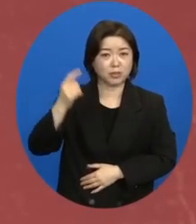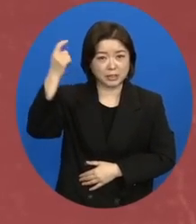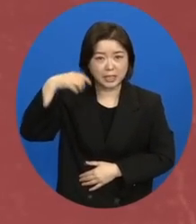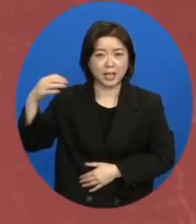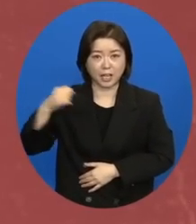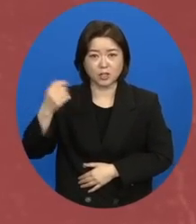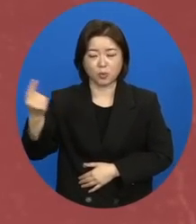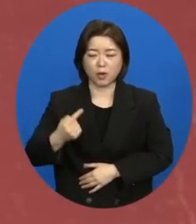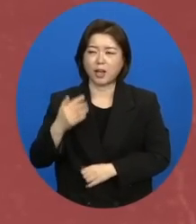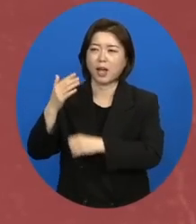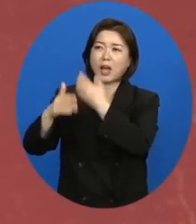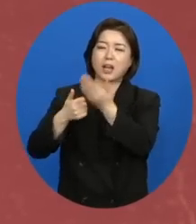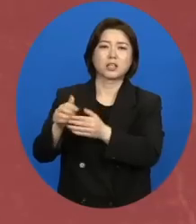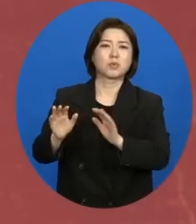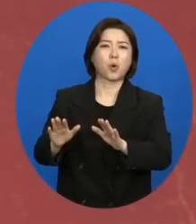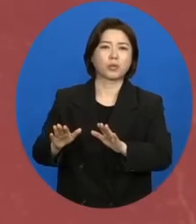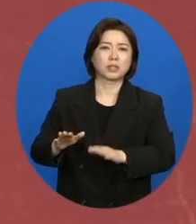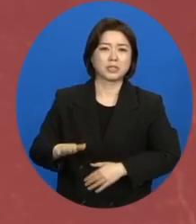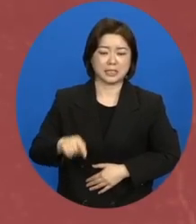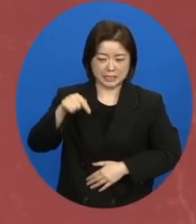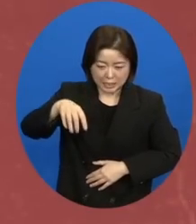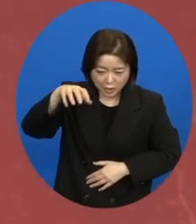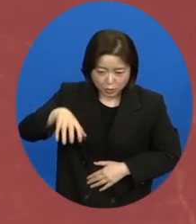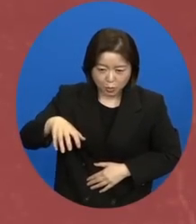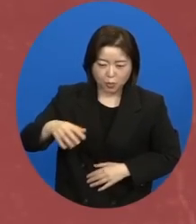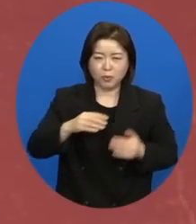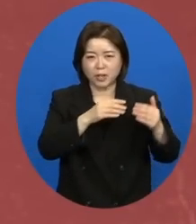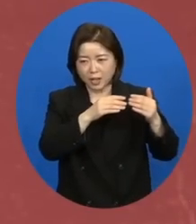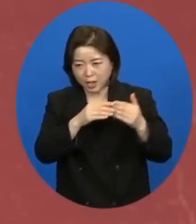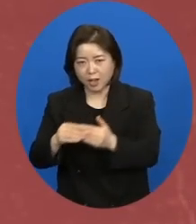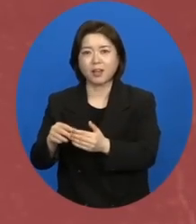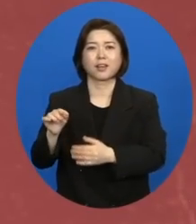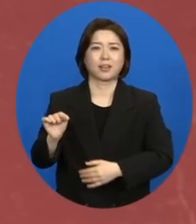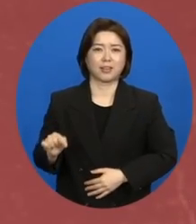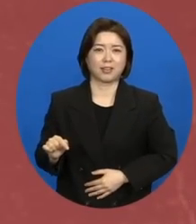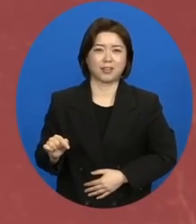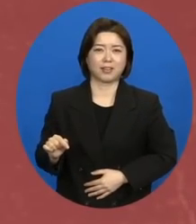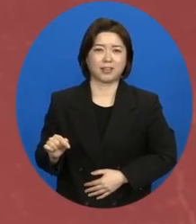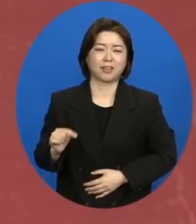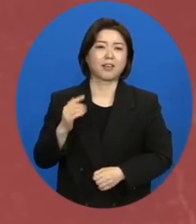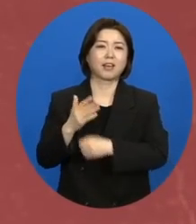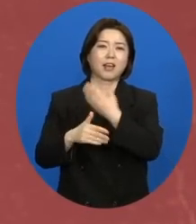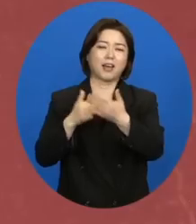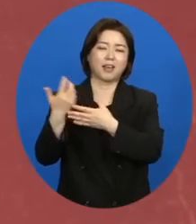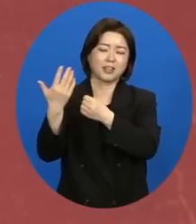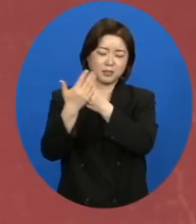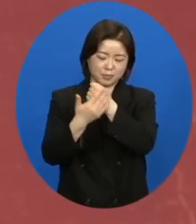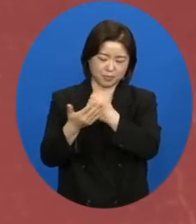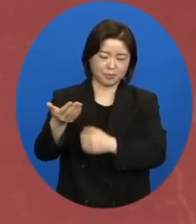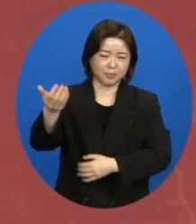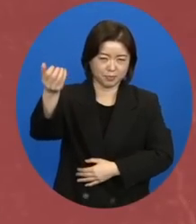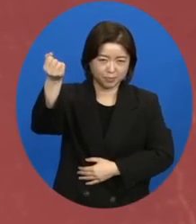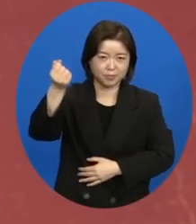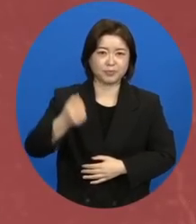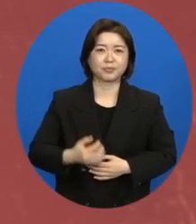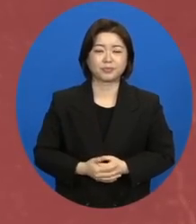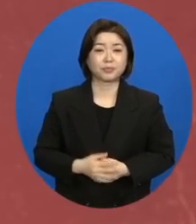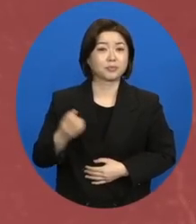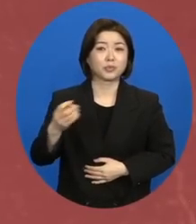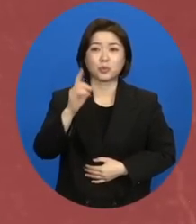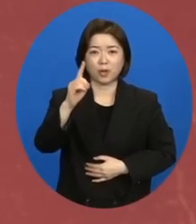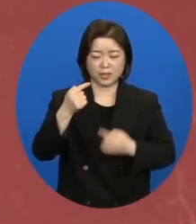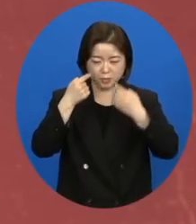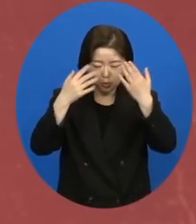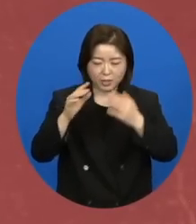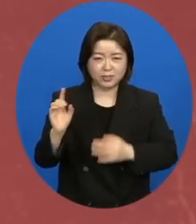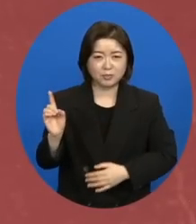하나님이 이 민족을 이곳까지 인도하신 것은 하나님의 은혜예요. 또 한 가지 확실한